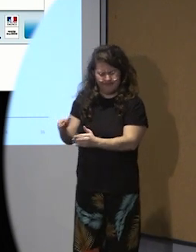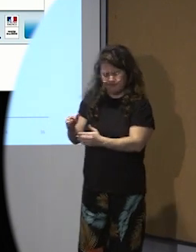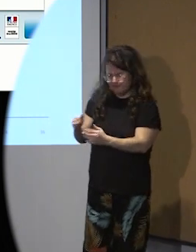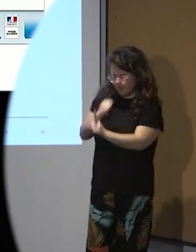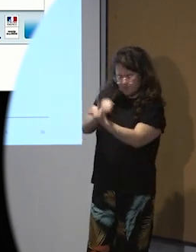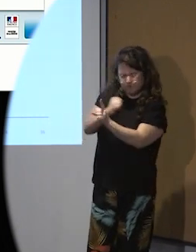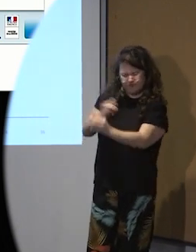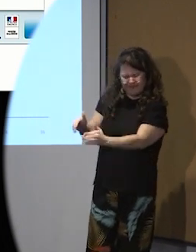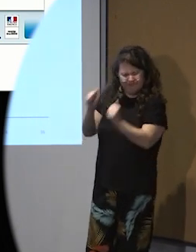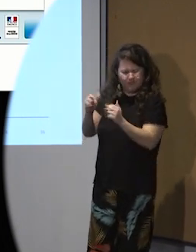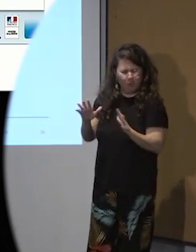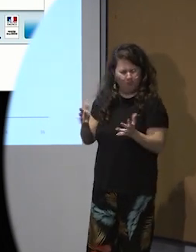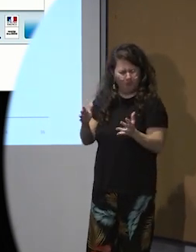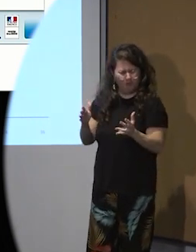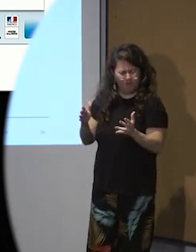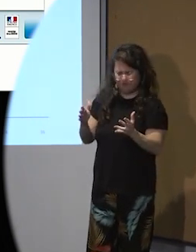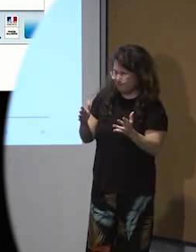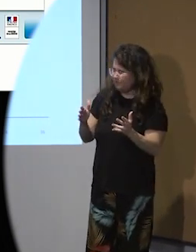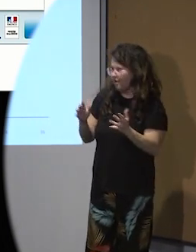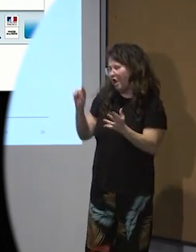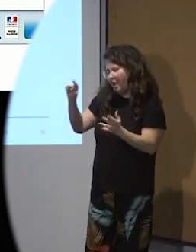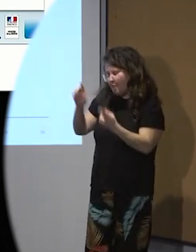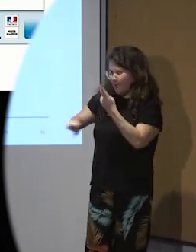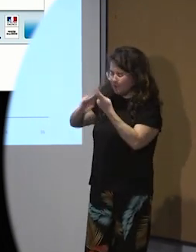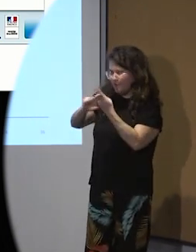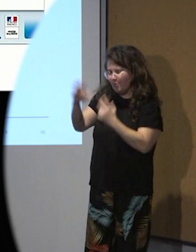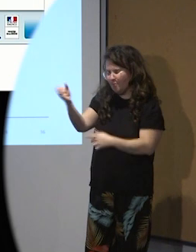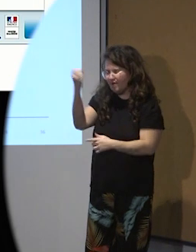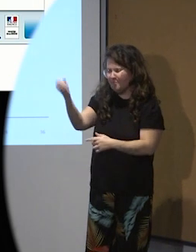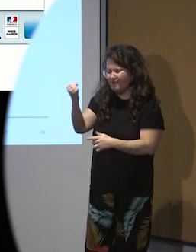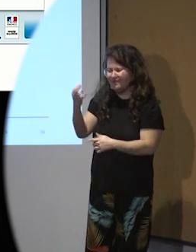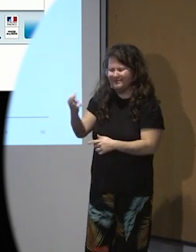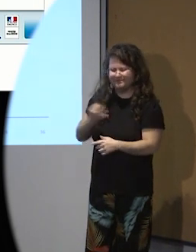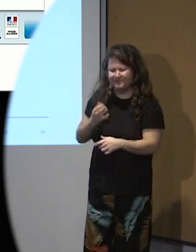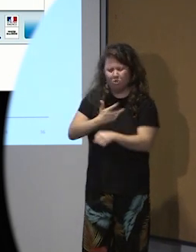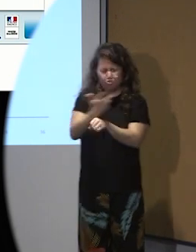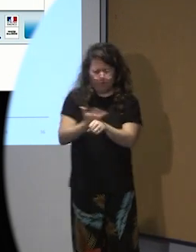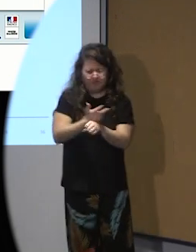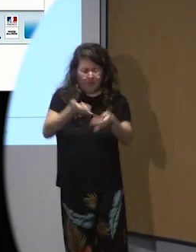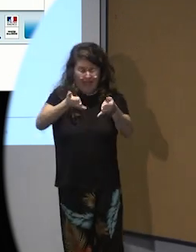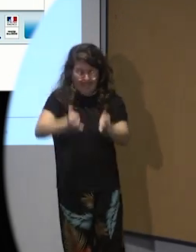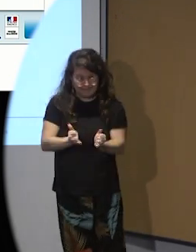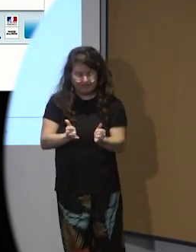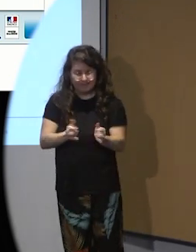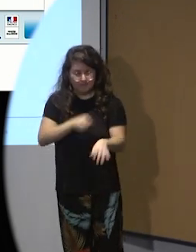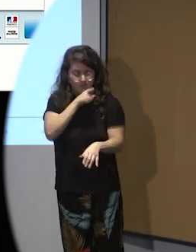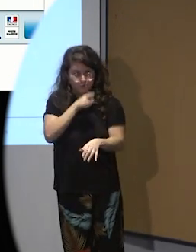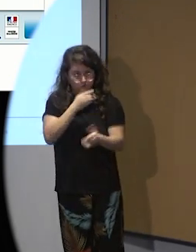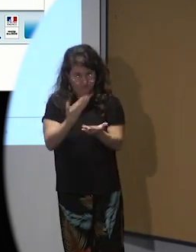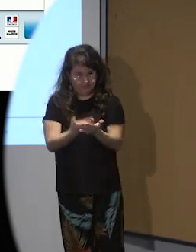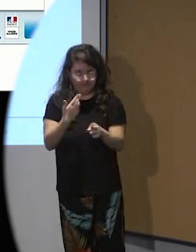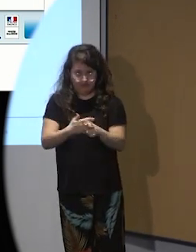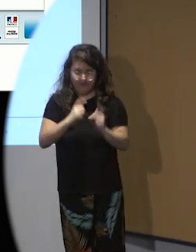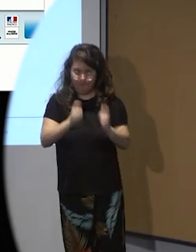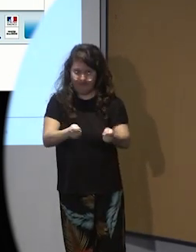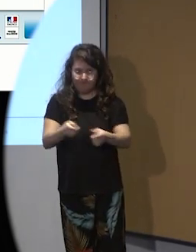mais vous nous aviez dit que vous nous aviez dit que 3 heures assis par jour, c'était de la sédentarité.